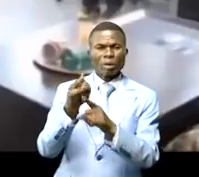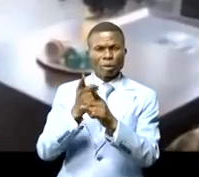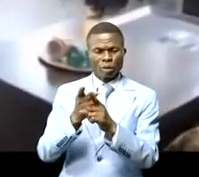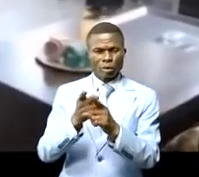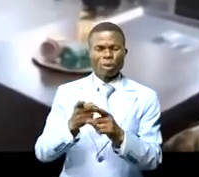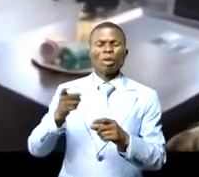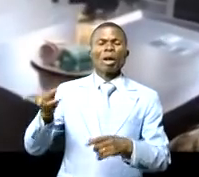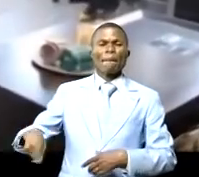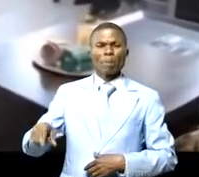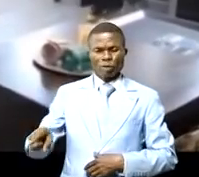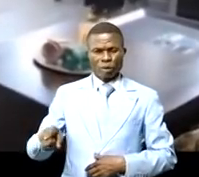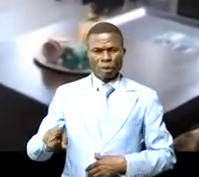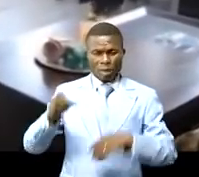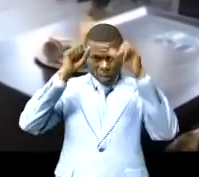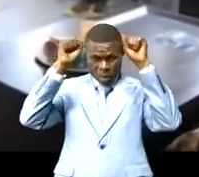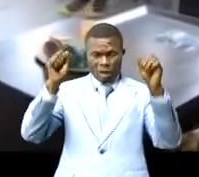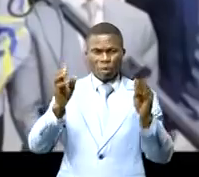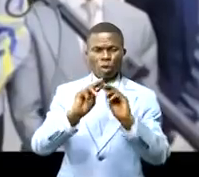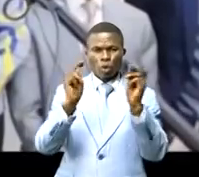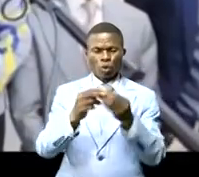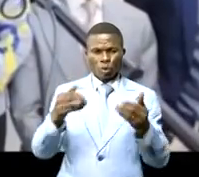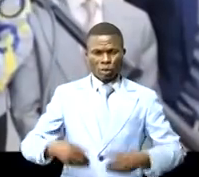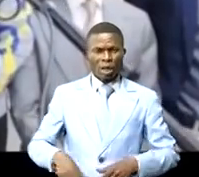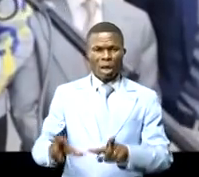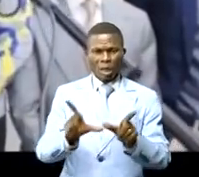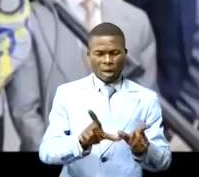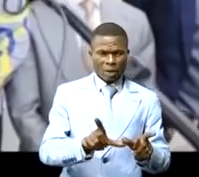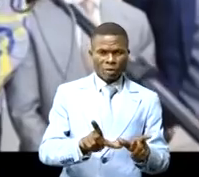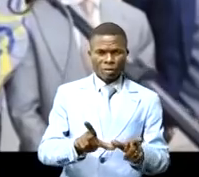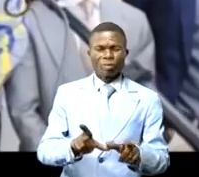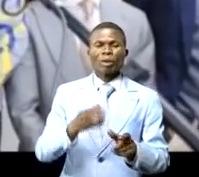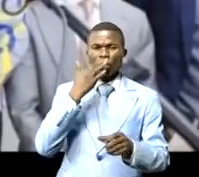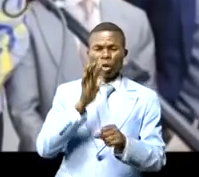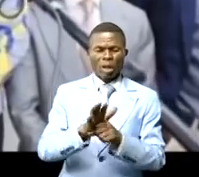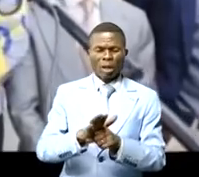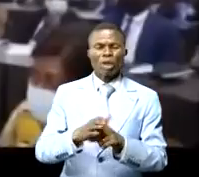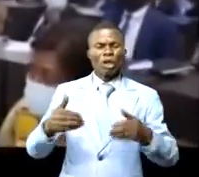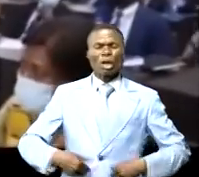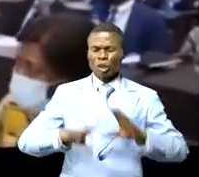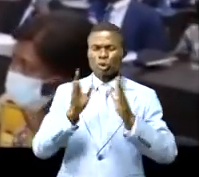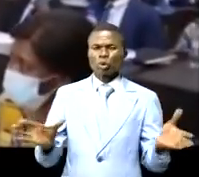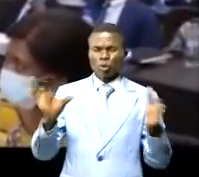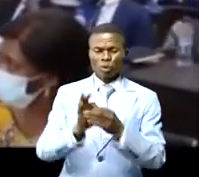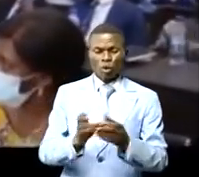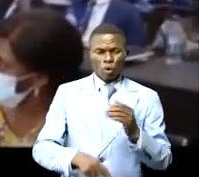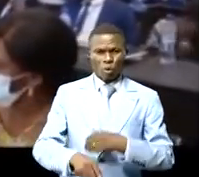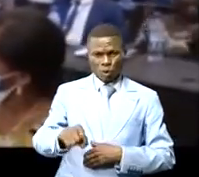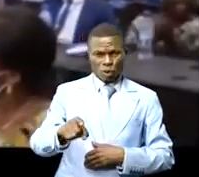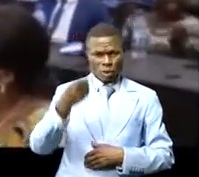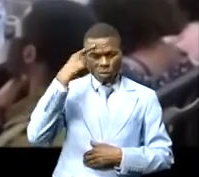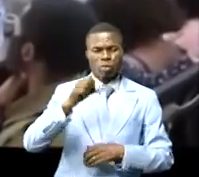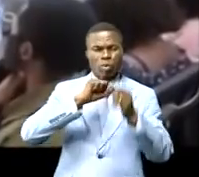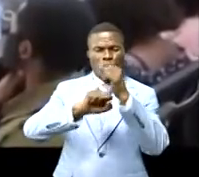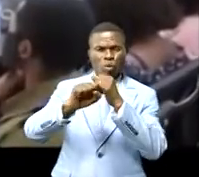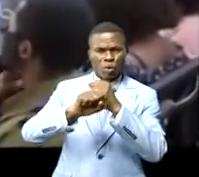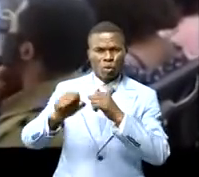l'exécutif provincial. Par ailleurs, le président de la jeunesse, Lualabaise, a promis de réunir tous les jeunes dans les tout prochains jours pour une